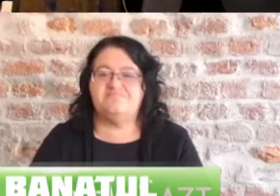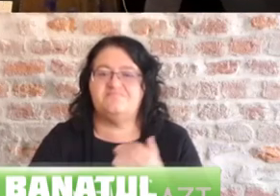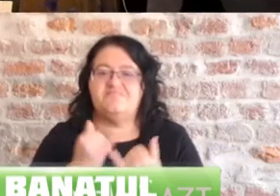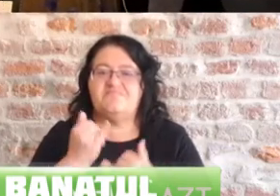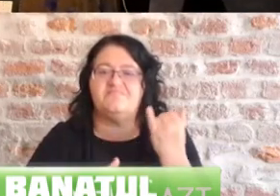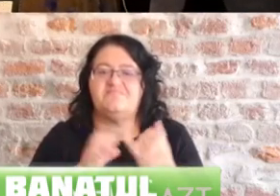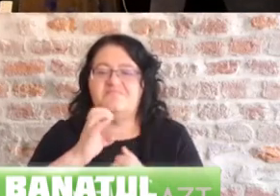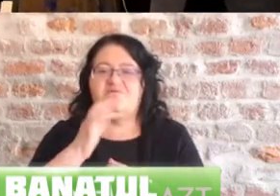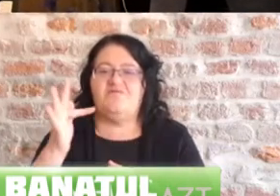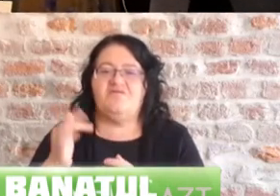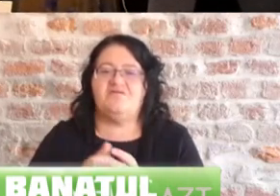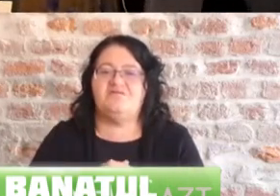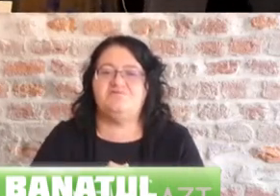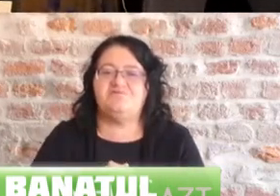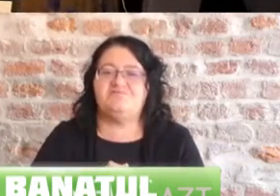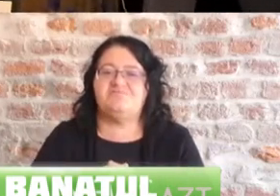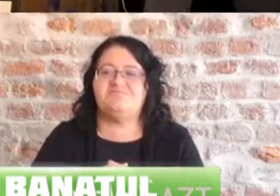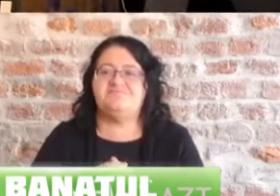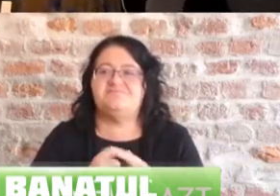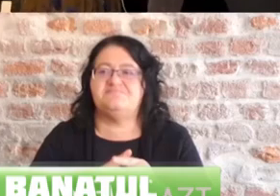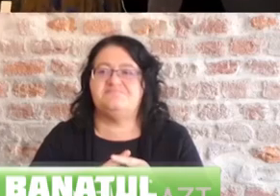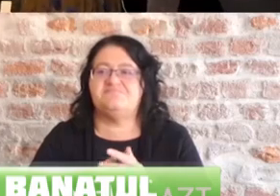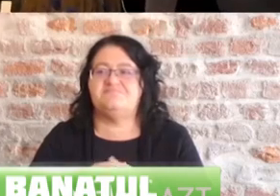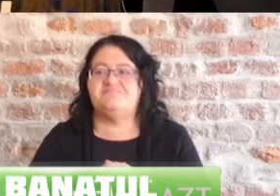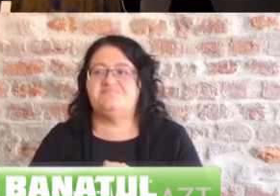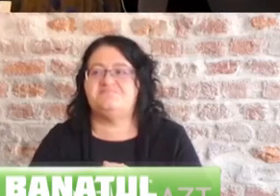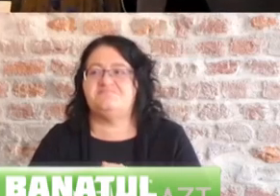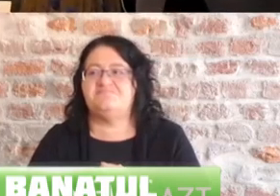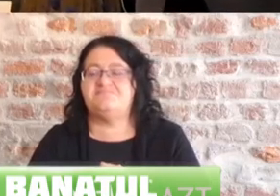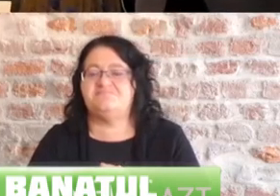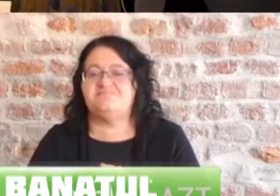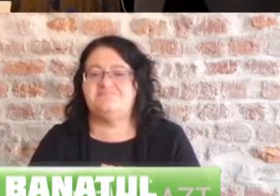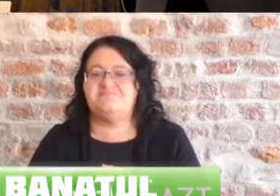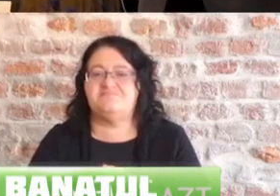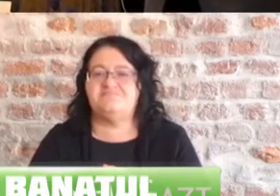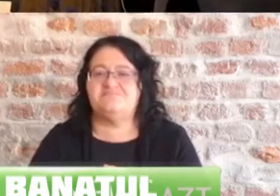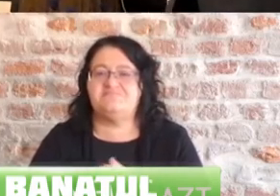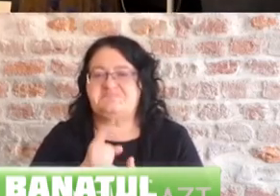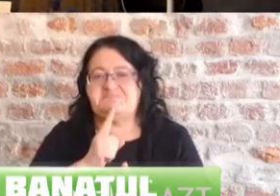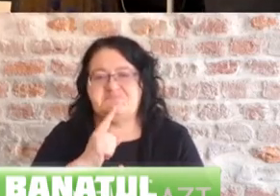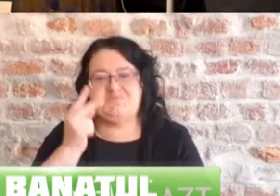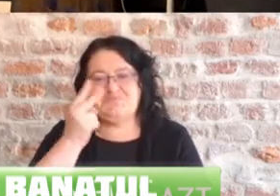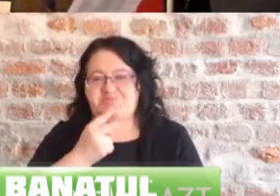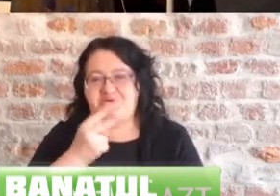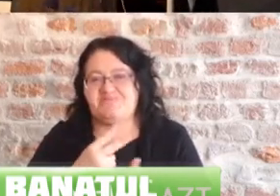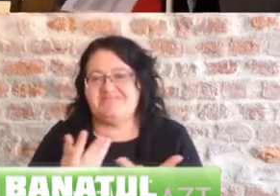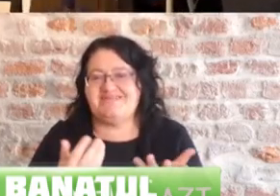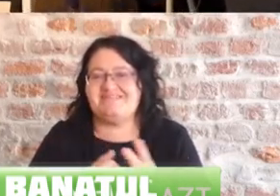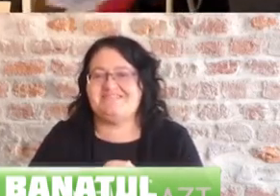Inginer Cornel Farcaș și inginer Sergiu Tămaș. Sper că v-am